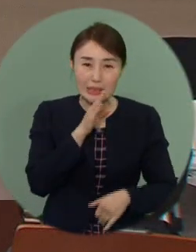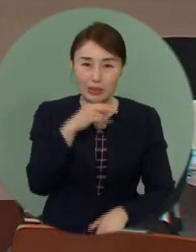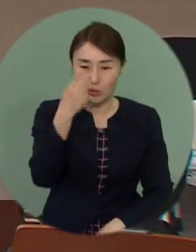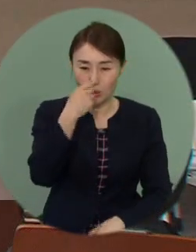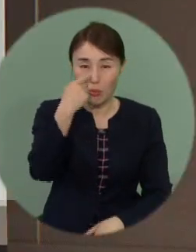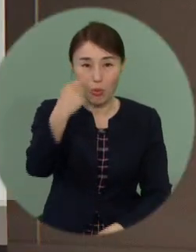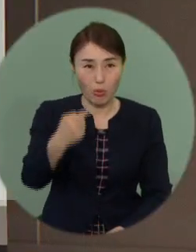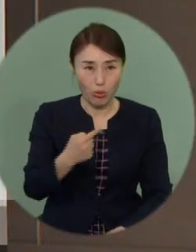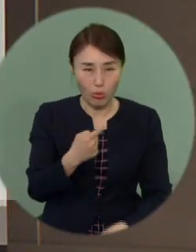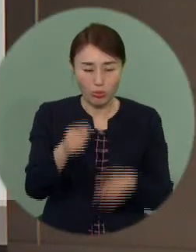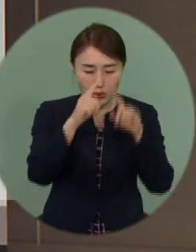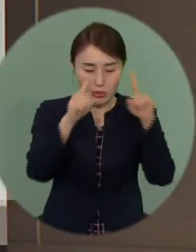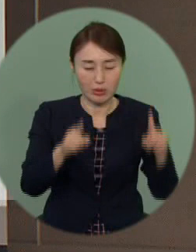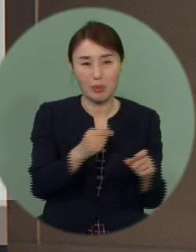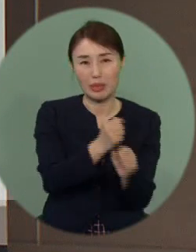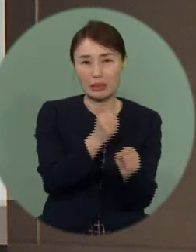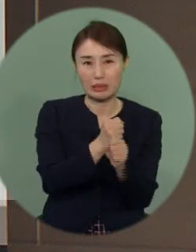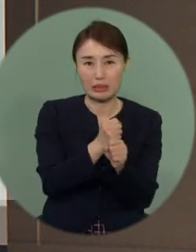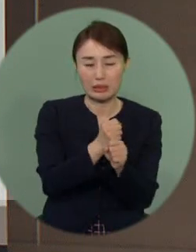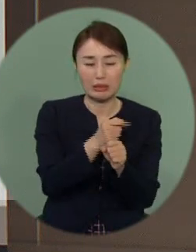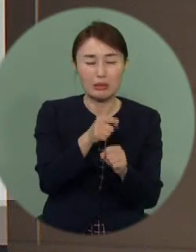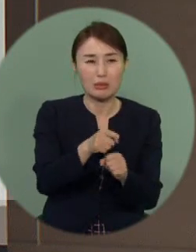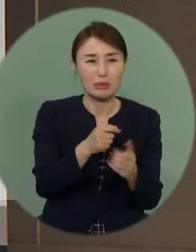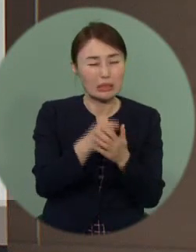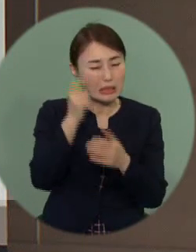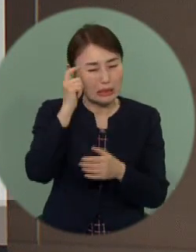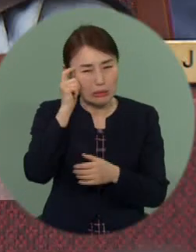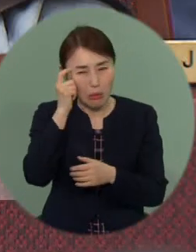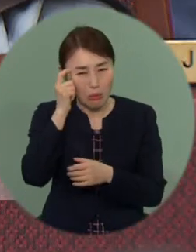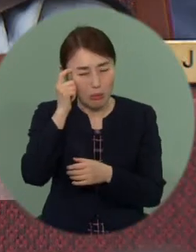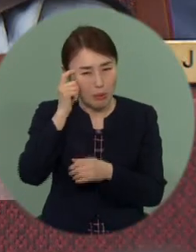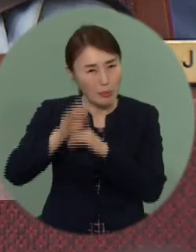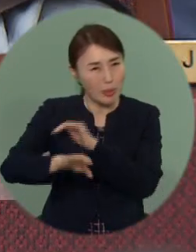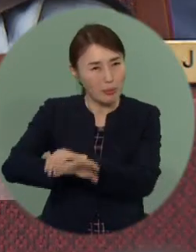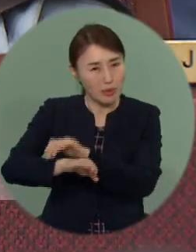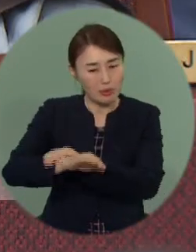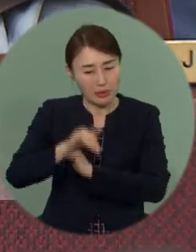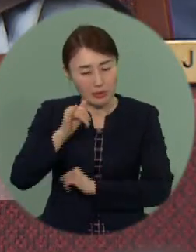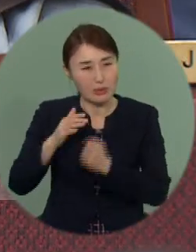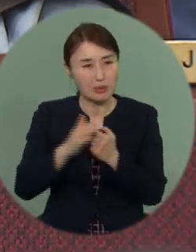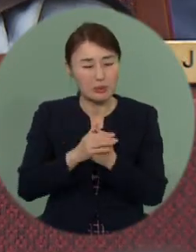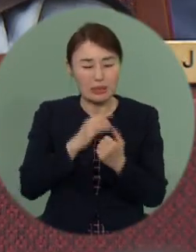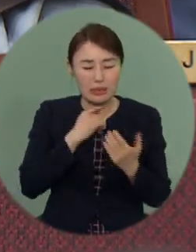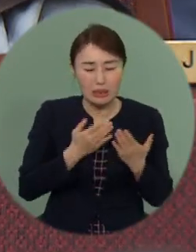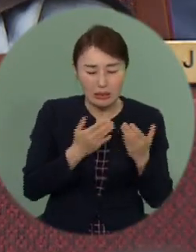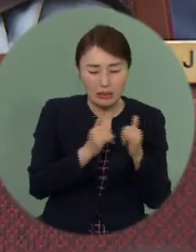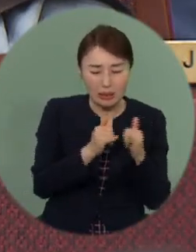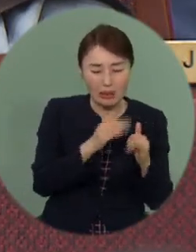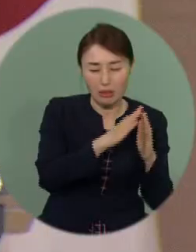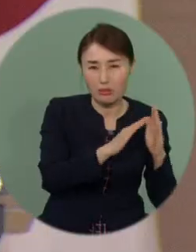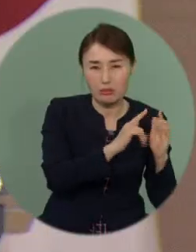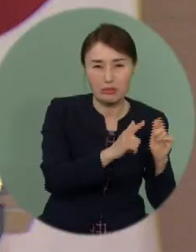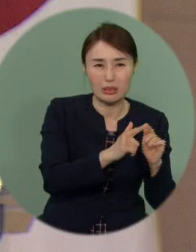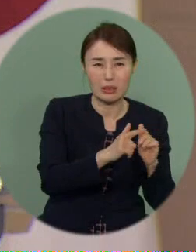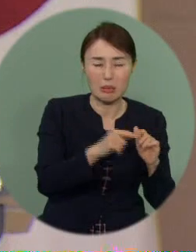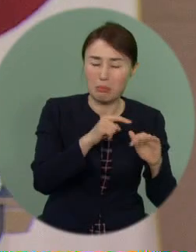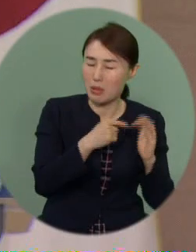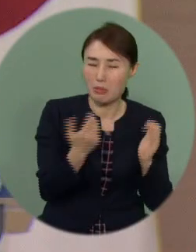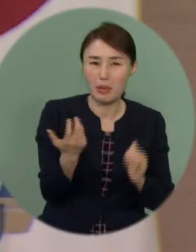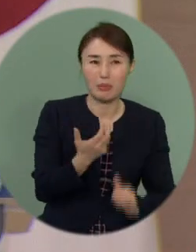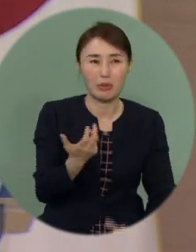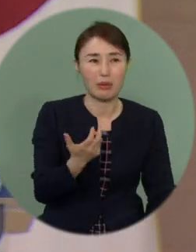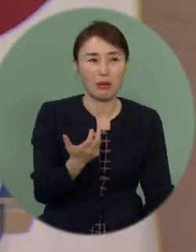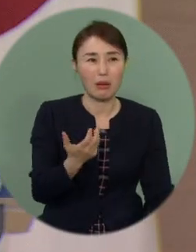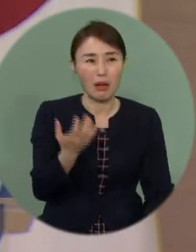보고서를 작성하는 기획단의 2년 편양 논란까지 겹쳐 희생자 유족의 속은 타들어가고 있습니다 도대체